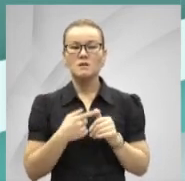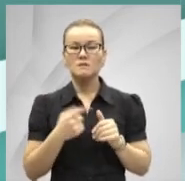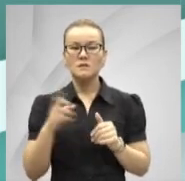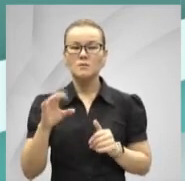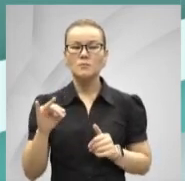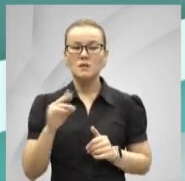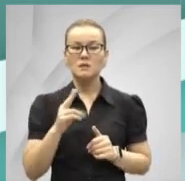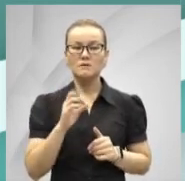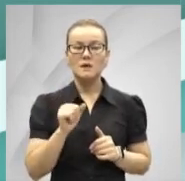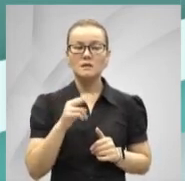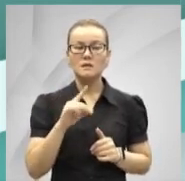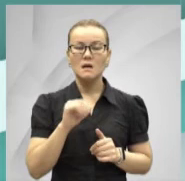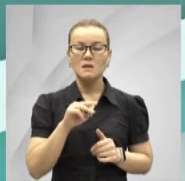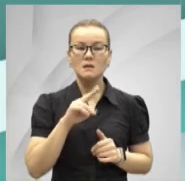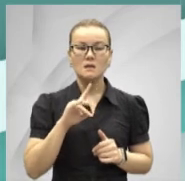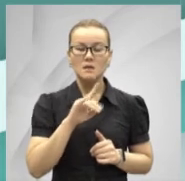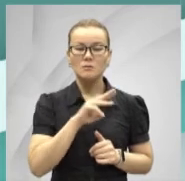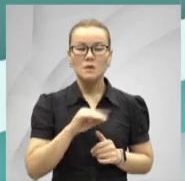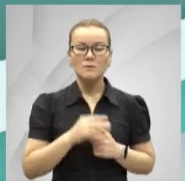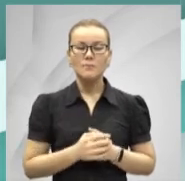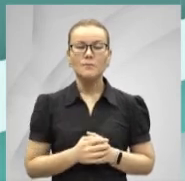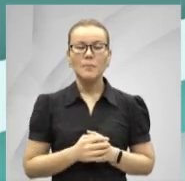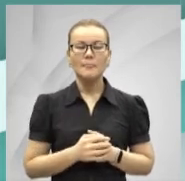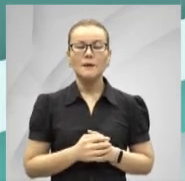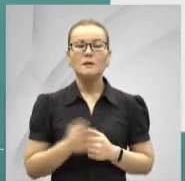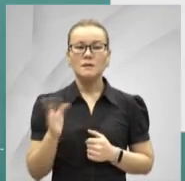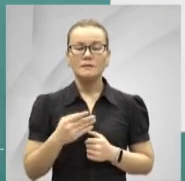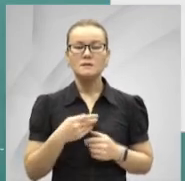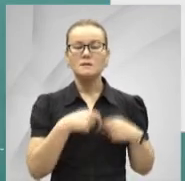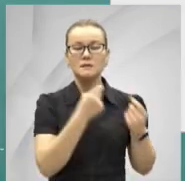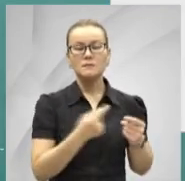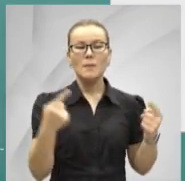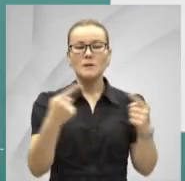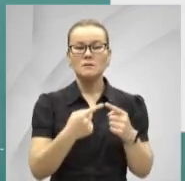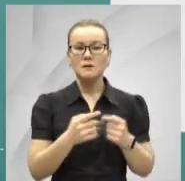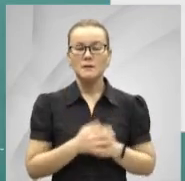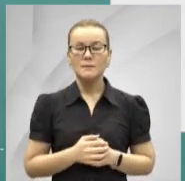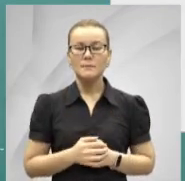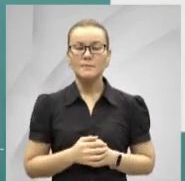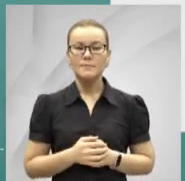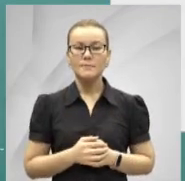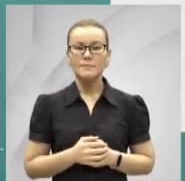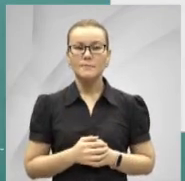уравнениями. Давайте с вами дадим определение данному уравнению.